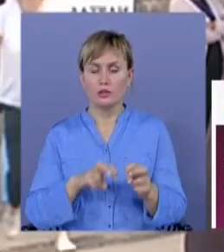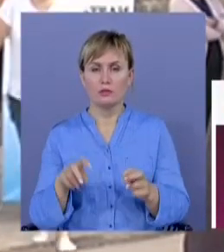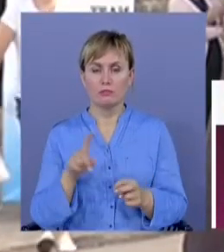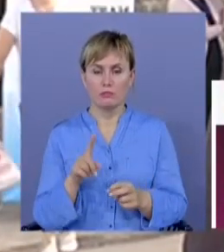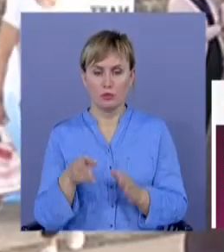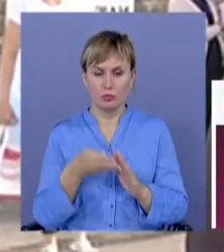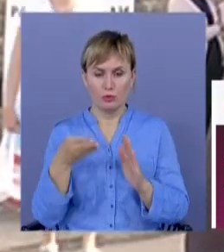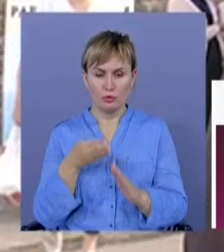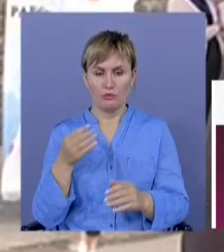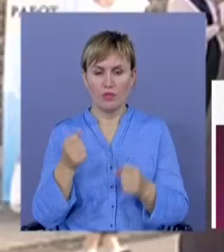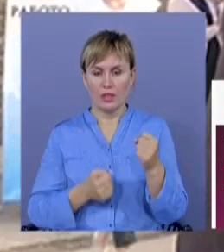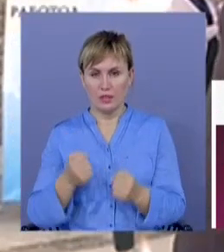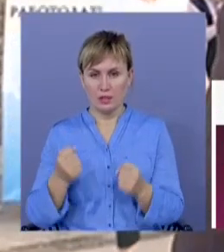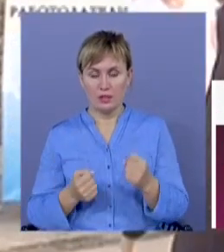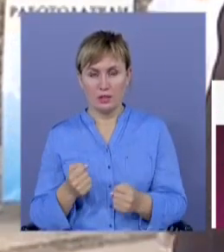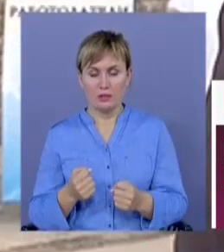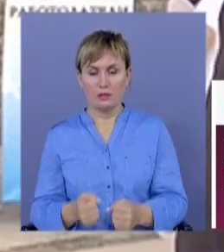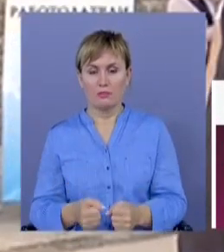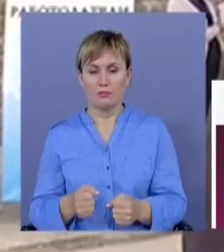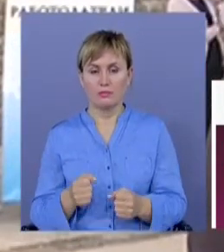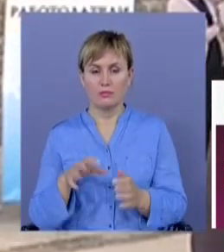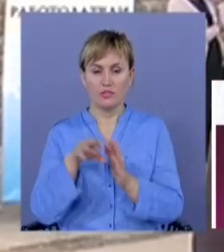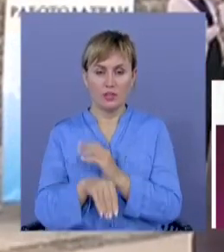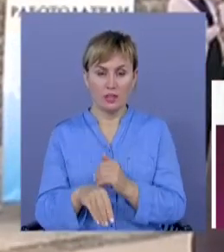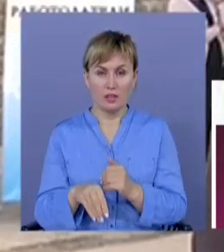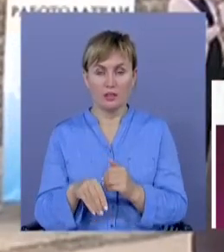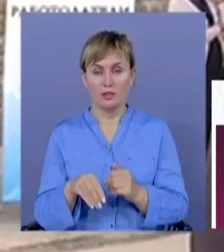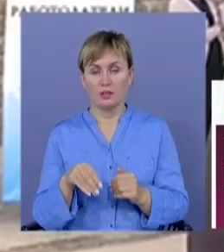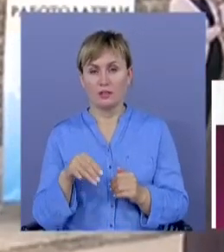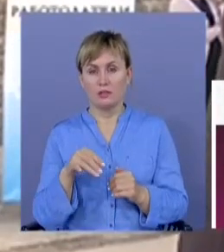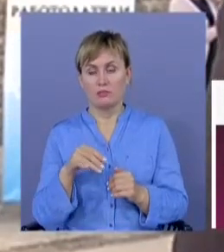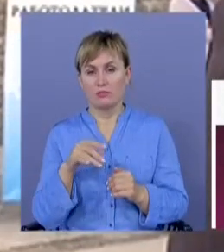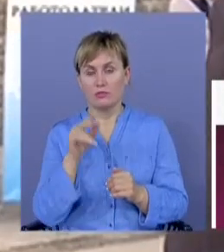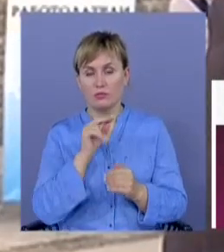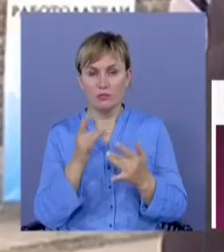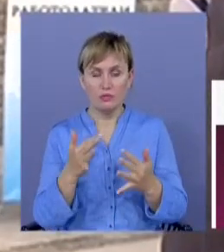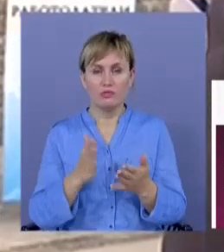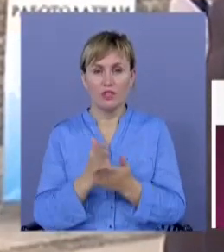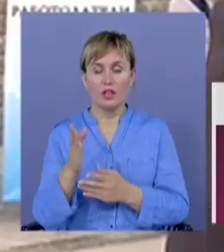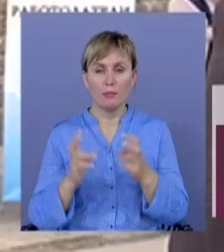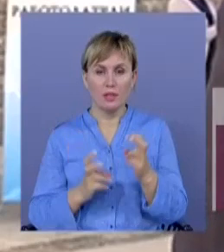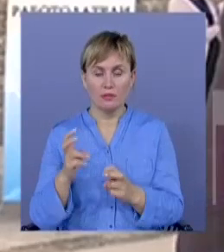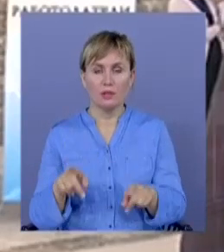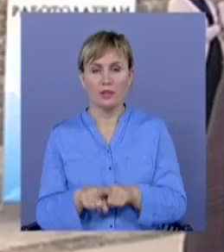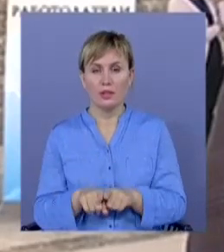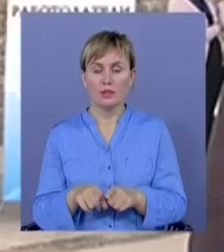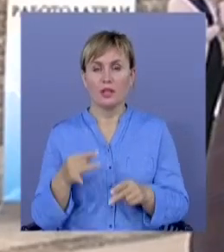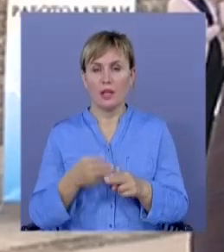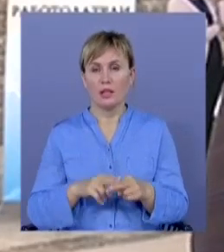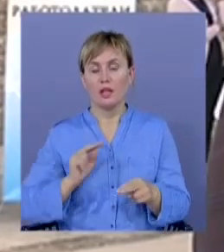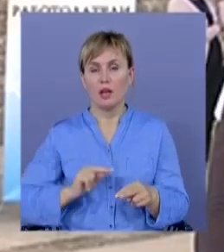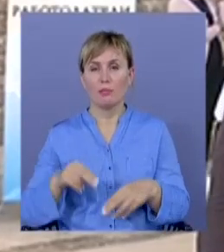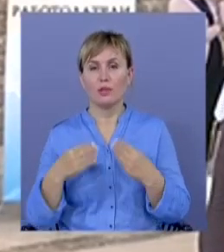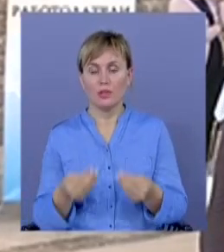штукатурщика, водителя, кладчика, скажем, да, кирпичей, в сфере производства также. То есть